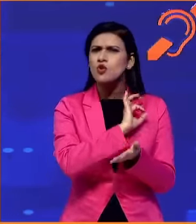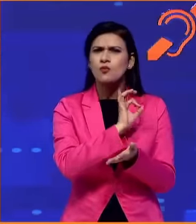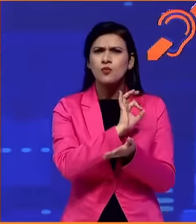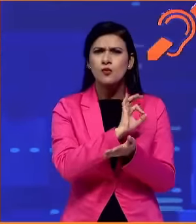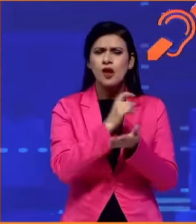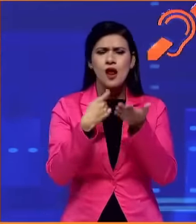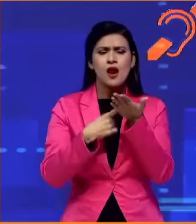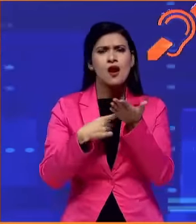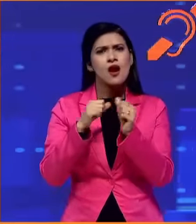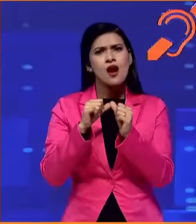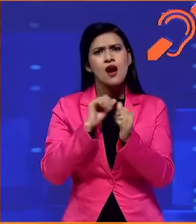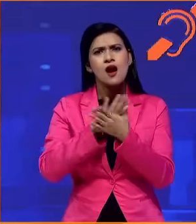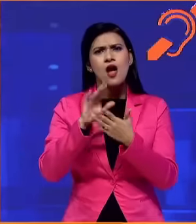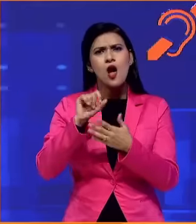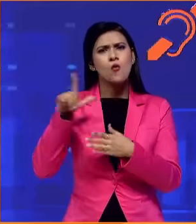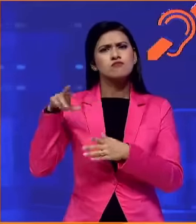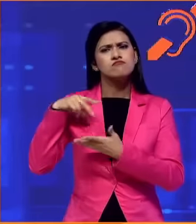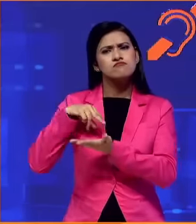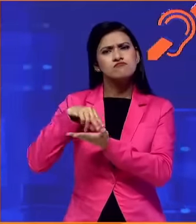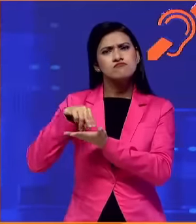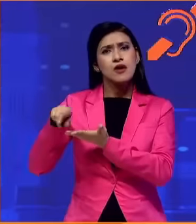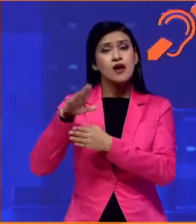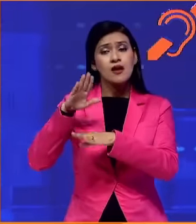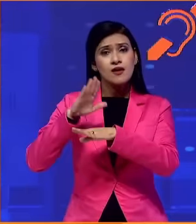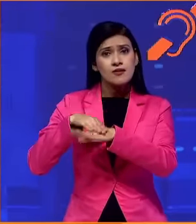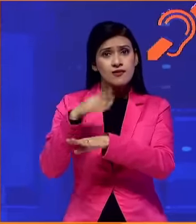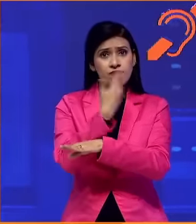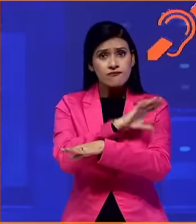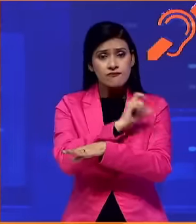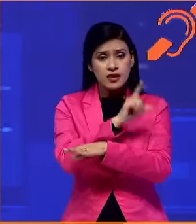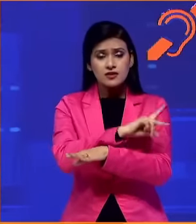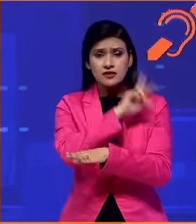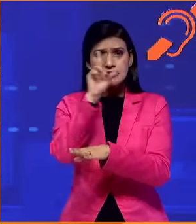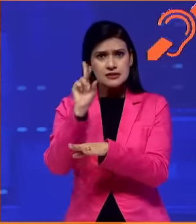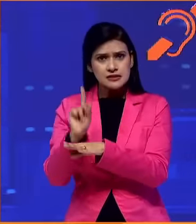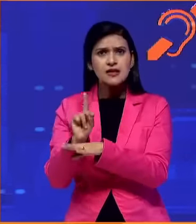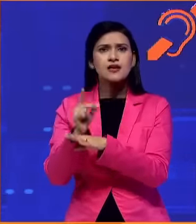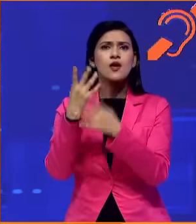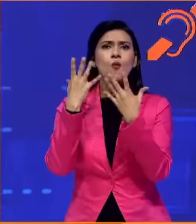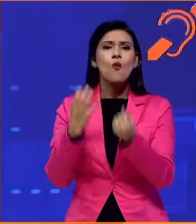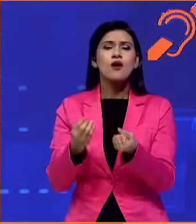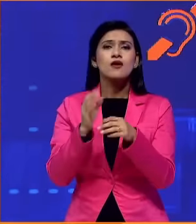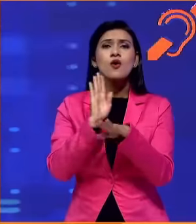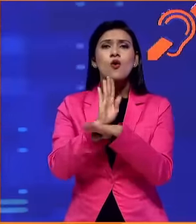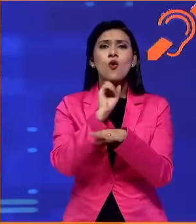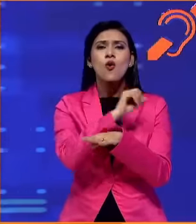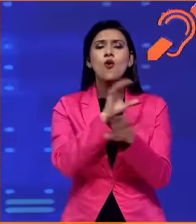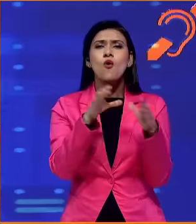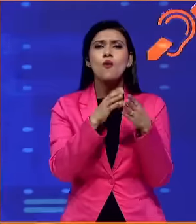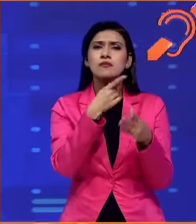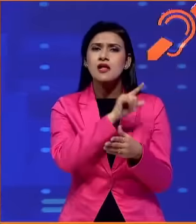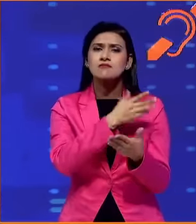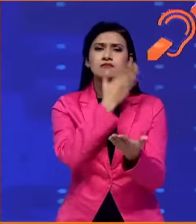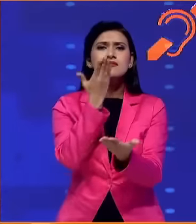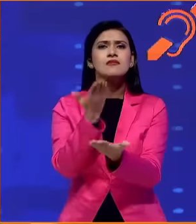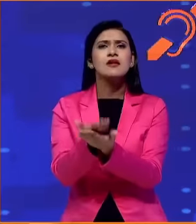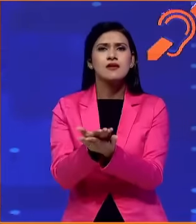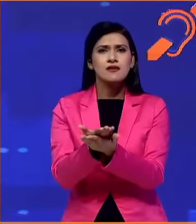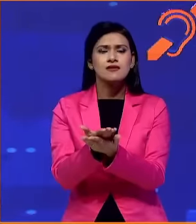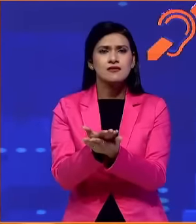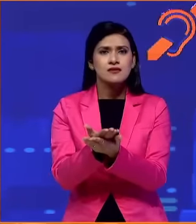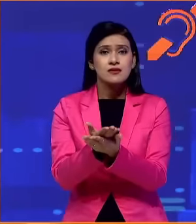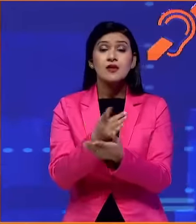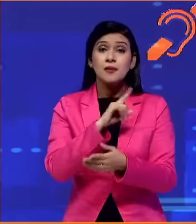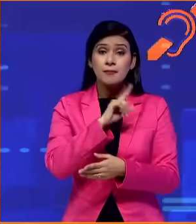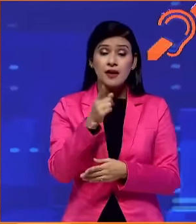कोईकामनहींरुकाहै। लेकिनइससेपहलेयात्राकाएकअनूठाअनुभवरहाथा। कांग्रेसपार्टी इसेदोबारादोहरानाचाहतीथी।लेकिनभारतकेसाथगठबंधन ,सीटोंका